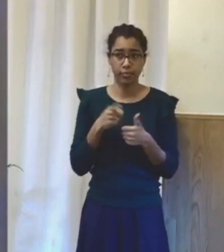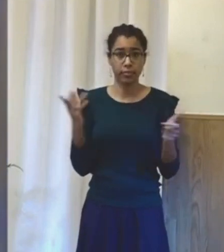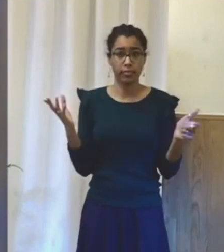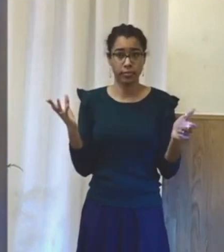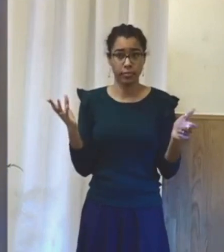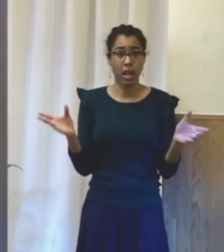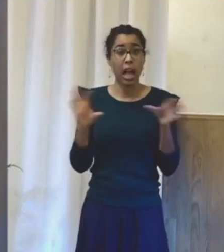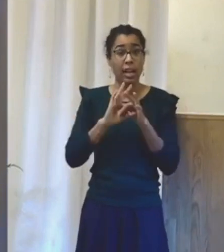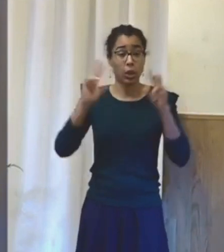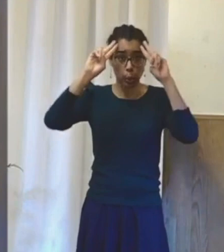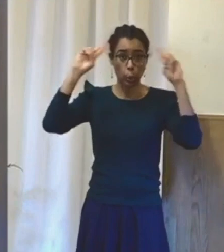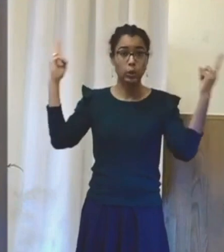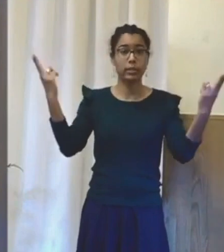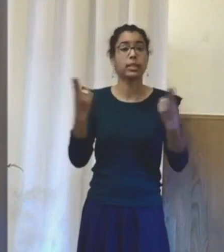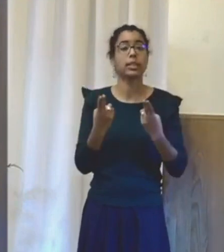Les alliances universelles,